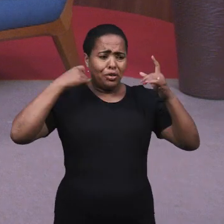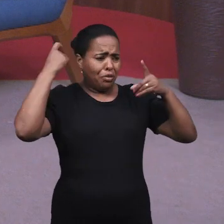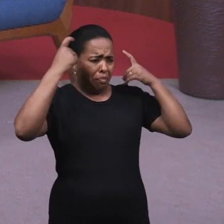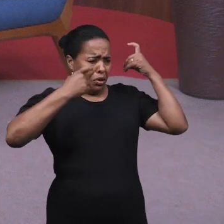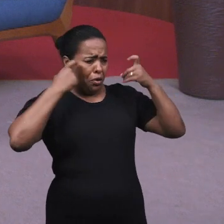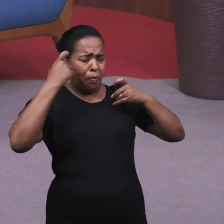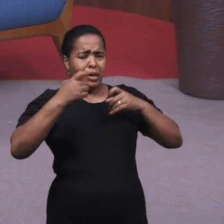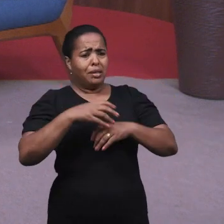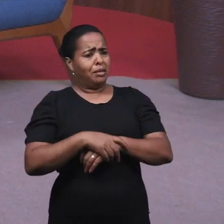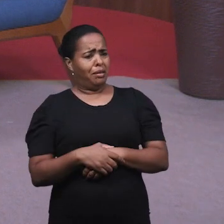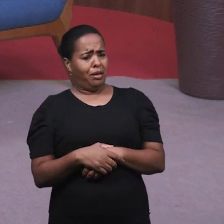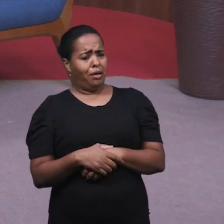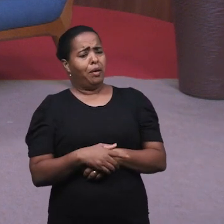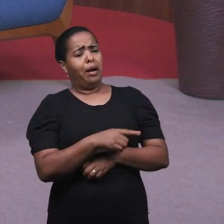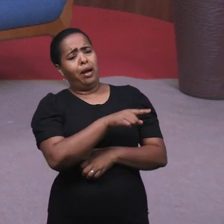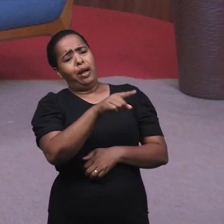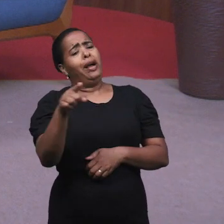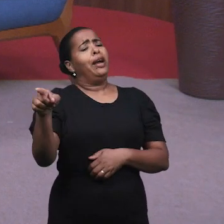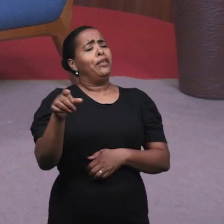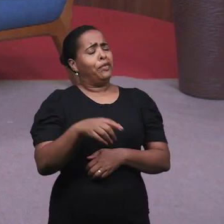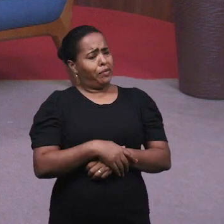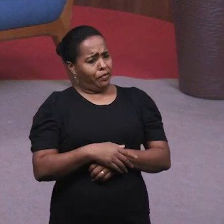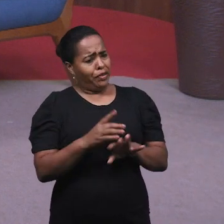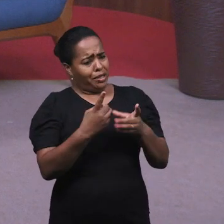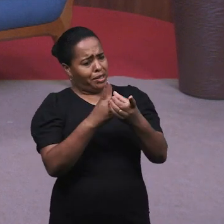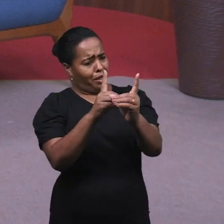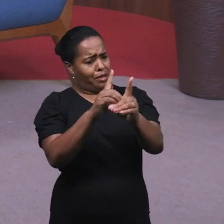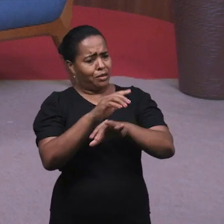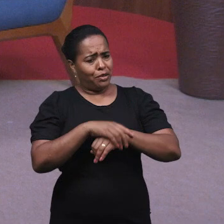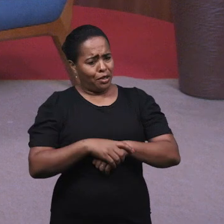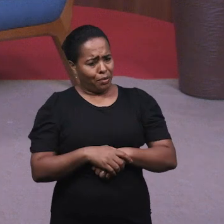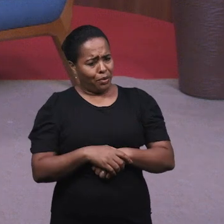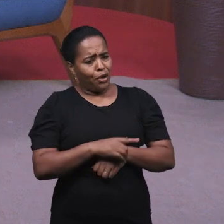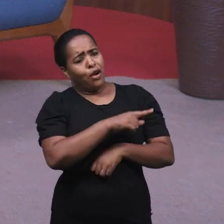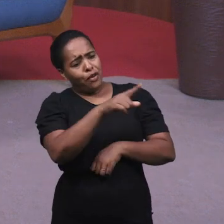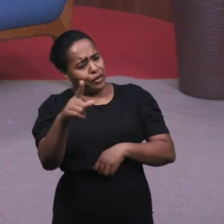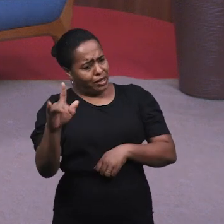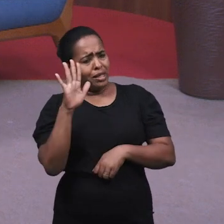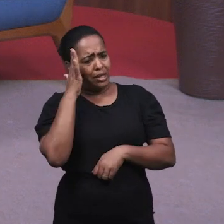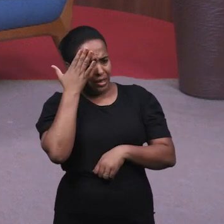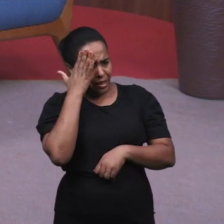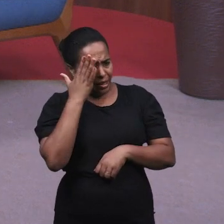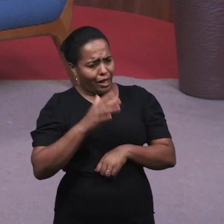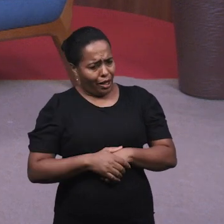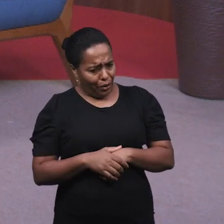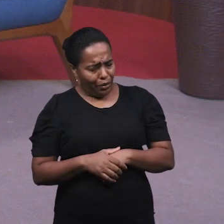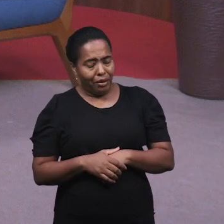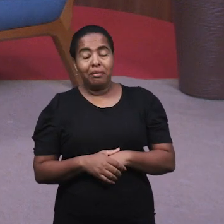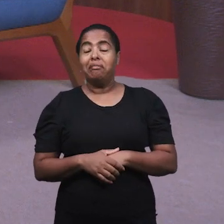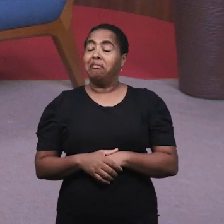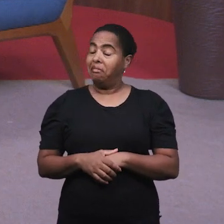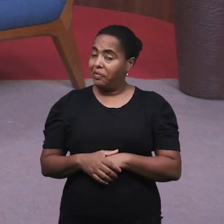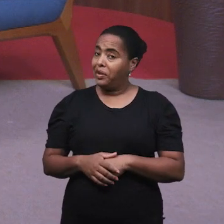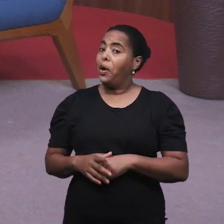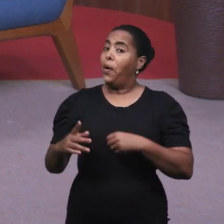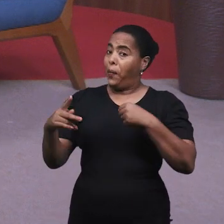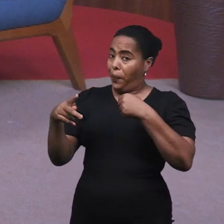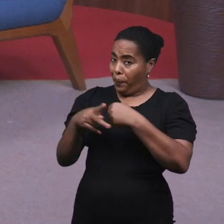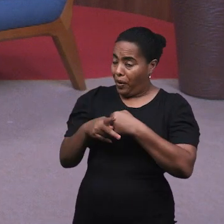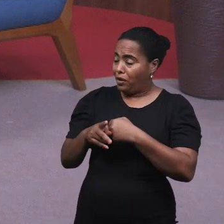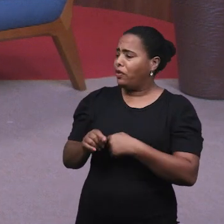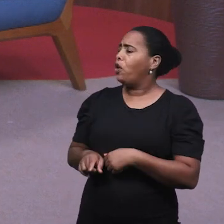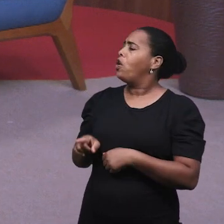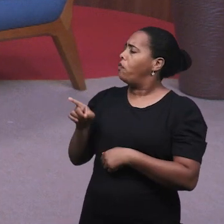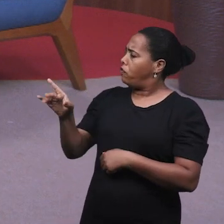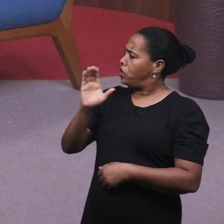savoir s'il comprenait qui était Jésus. Et là, Pierre prend la parole et dit, tu es le Christ,